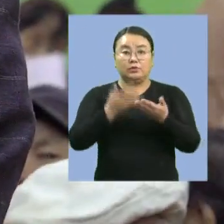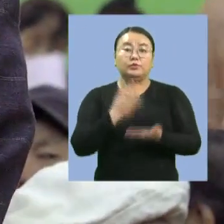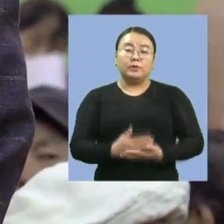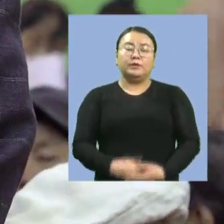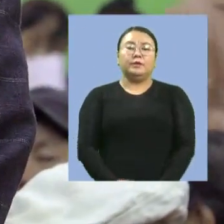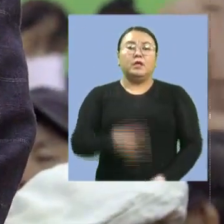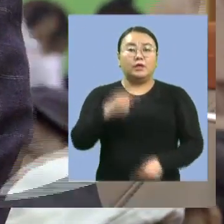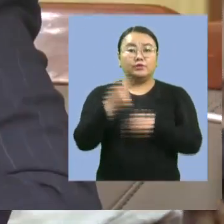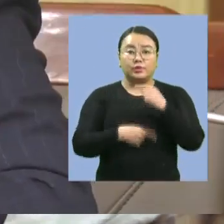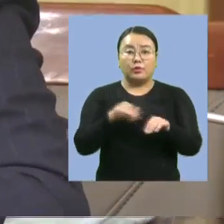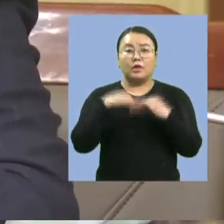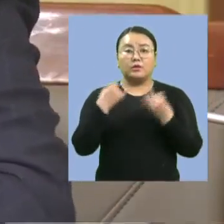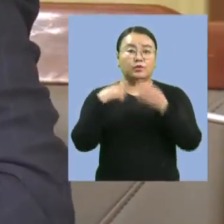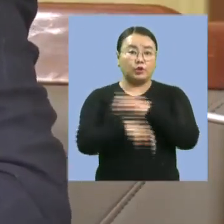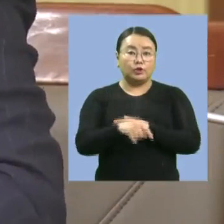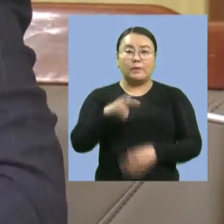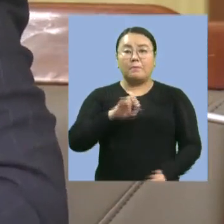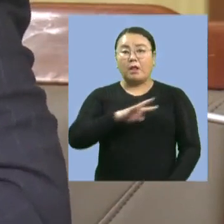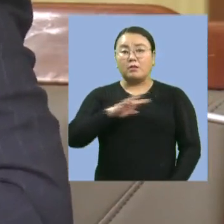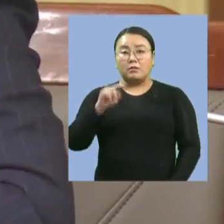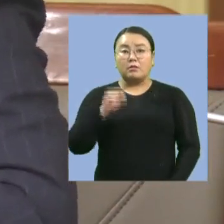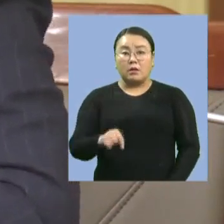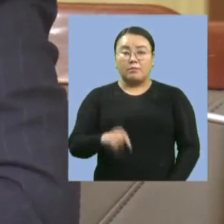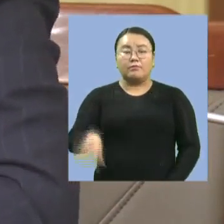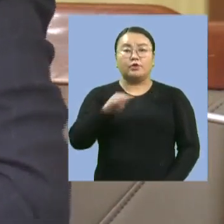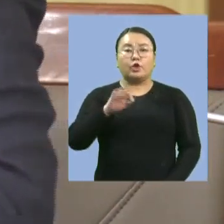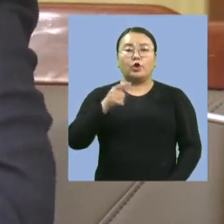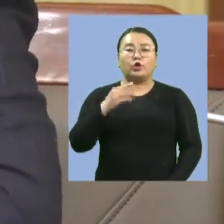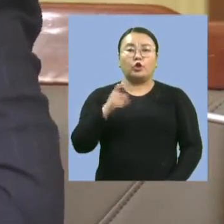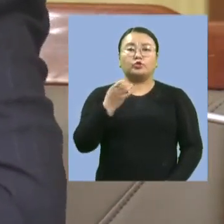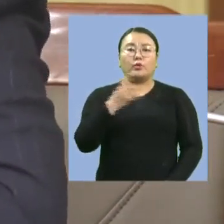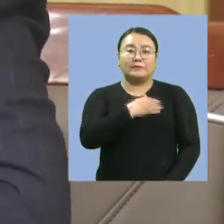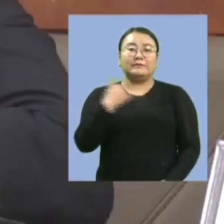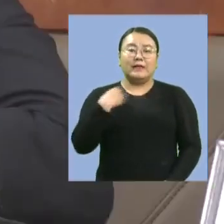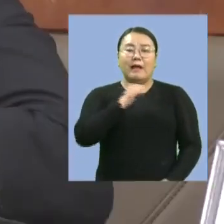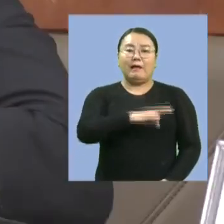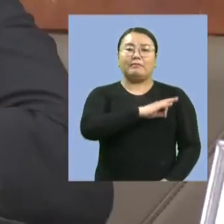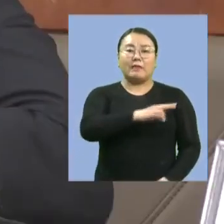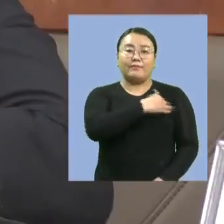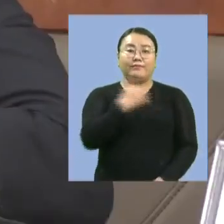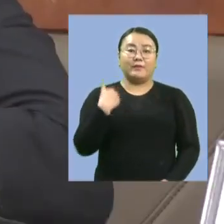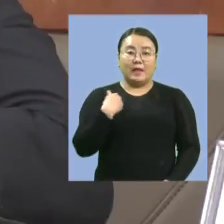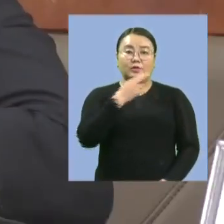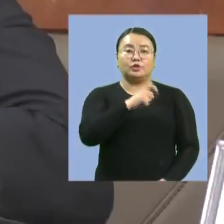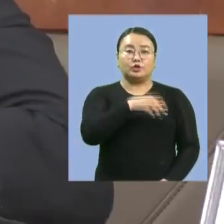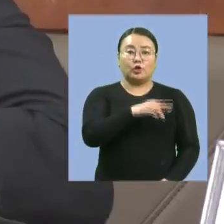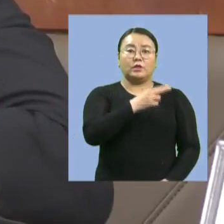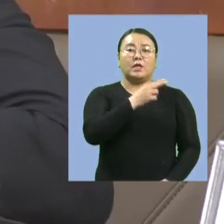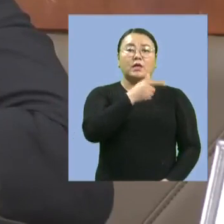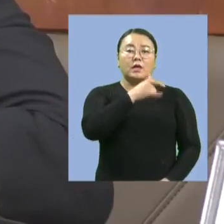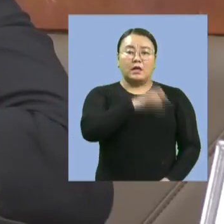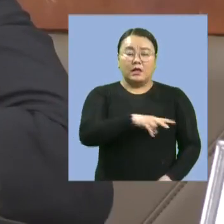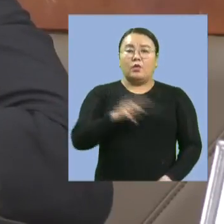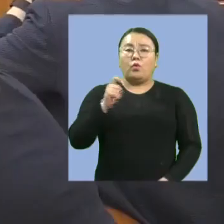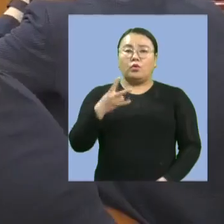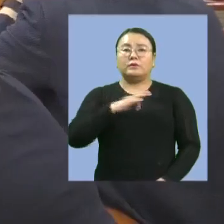санал дэвшүүлж байгаа юм байна. Энэ талаар улсын хурлдах Монгол Ардын намын бүлгийн дарга тогтох сөрөг, Арчилсан намын бүлгийн дарга цогт гэрэл, Хүн намын дарга